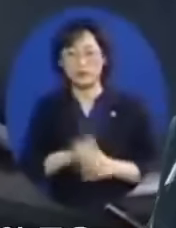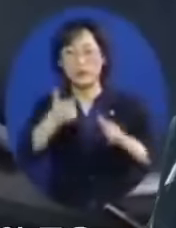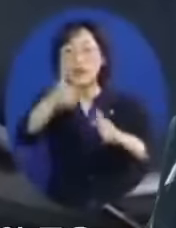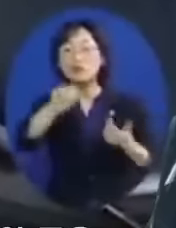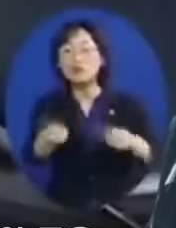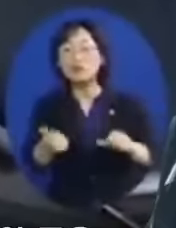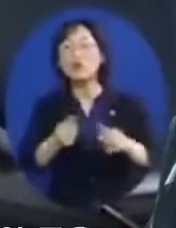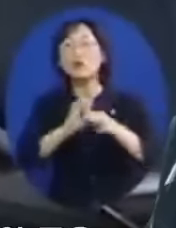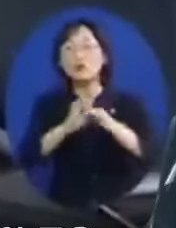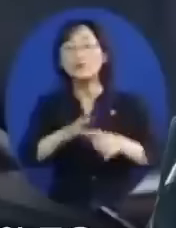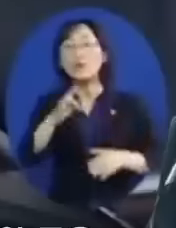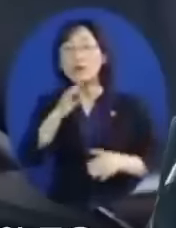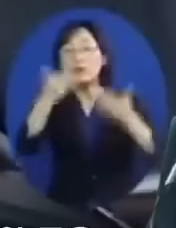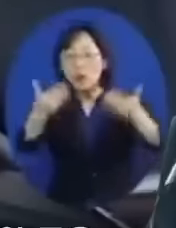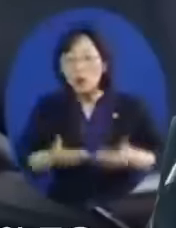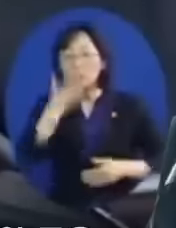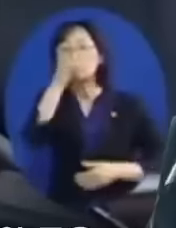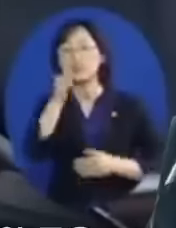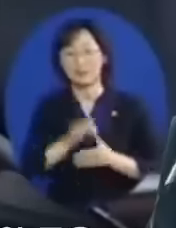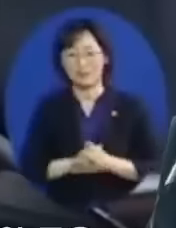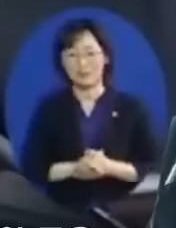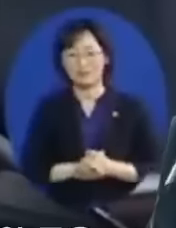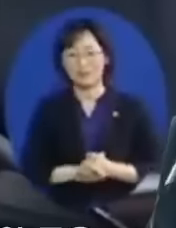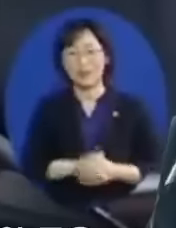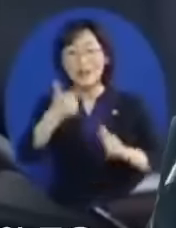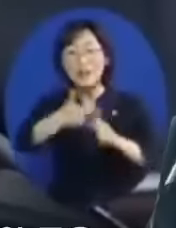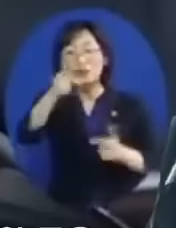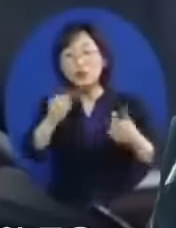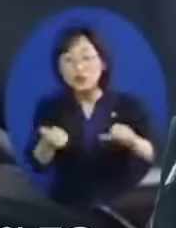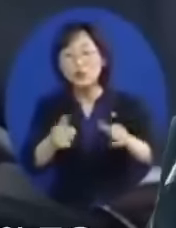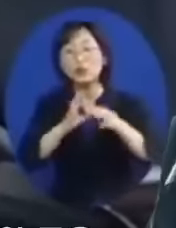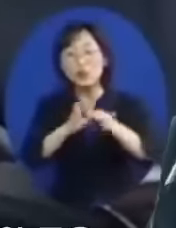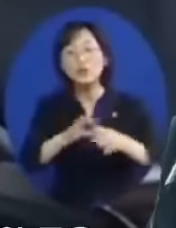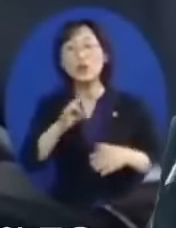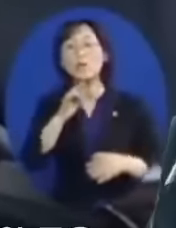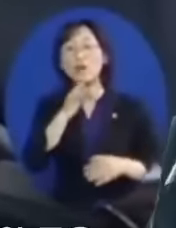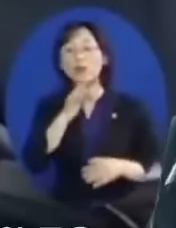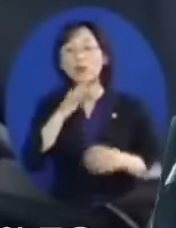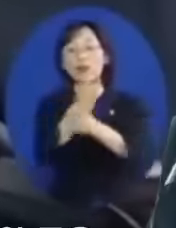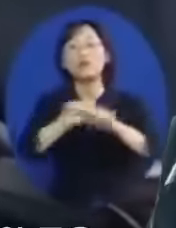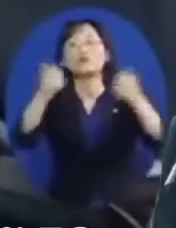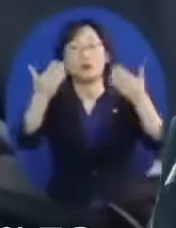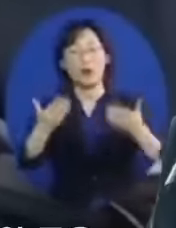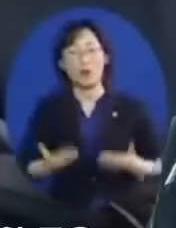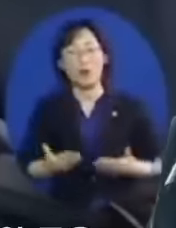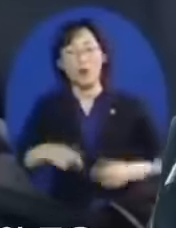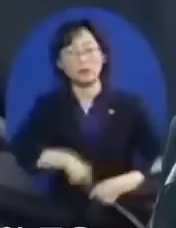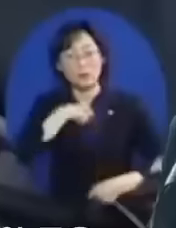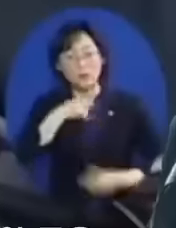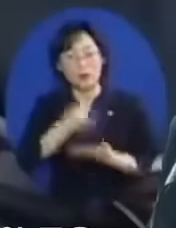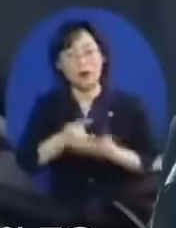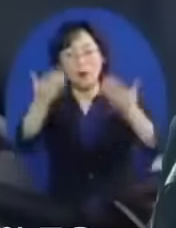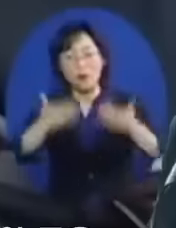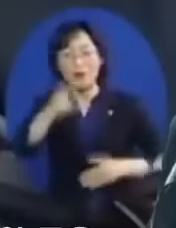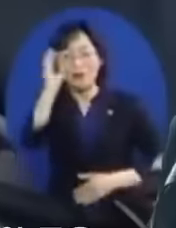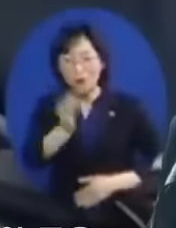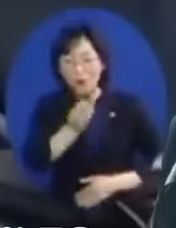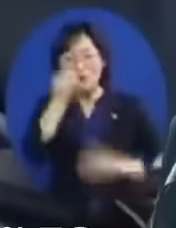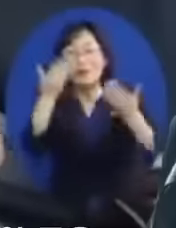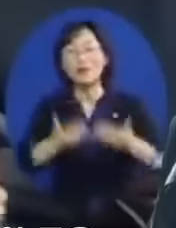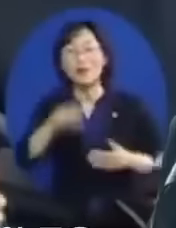예수의 죽음을 통해서만이 얻을 수가 있는 것입니다. 예수 죽음을 통해서 용서도 받고 의롭다함을 얻고 거룩함을